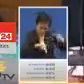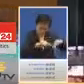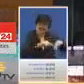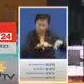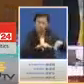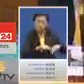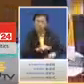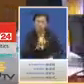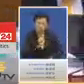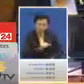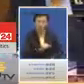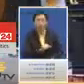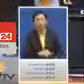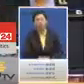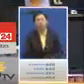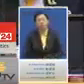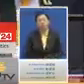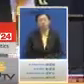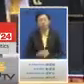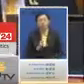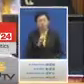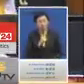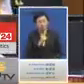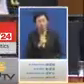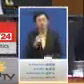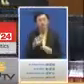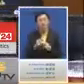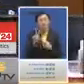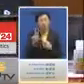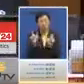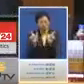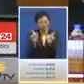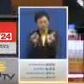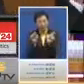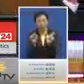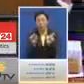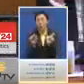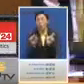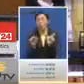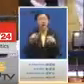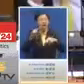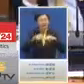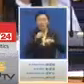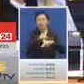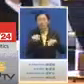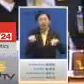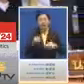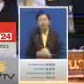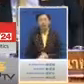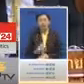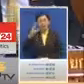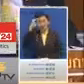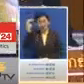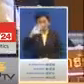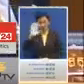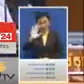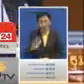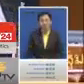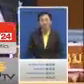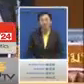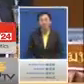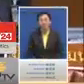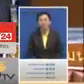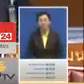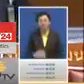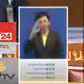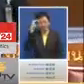ยนี่คนที่ไปขู่เขาเนี่ยนามสกุลใหญ่ด้วยอยู่บัลลังก์นี่แหละแต่ไม่ใช่ท่านชวนอะไ